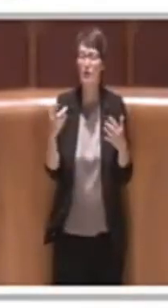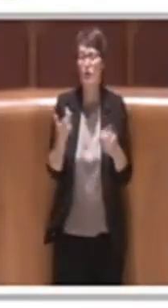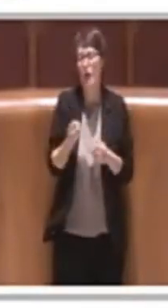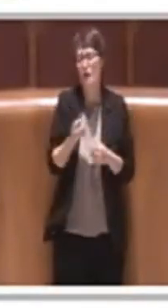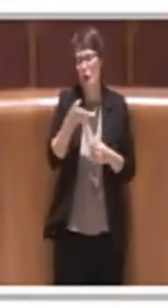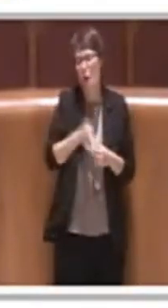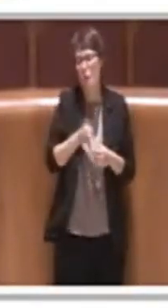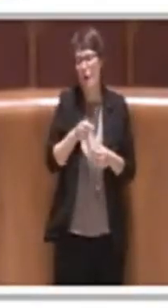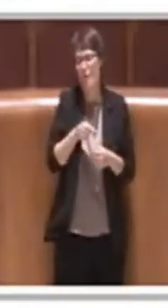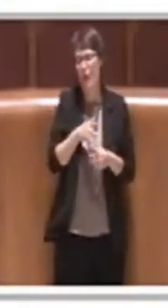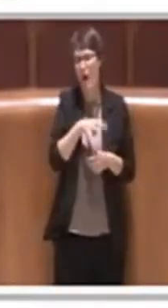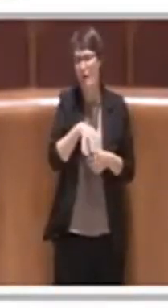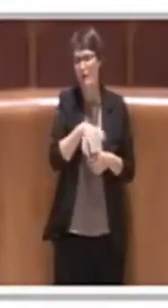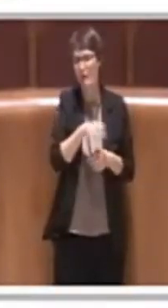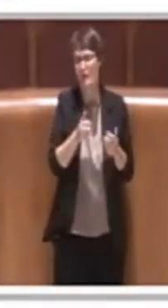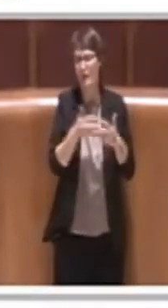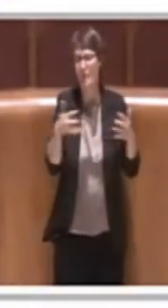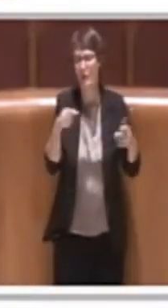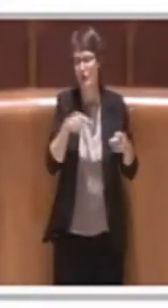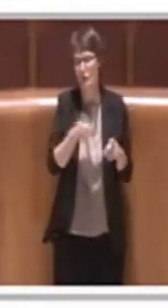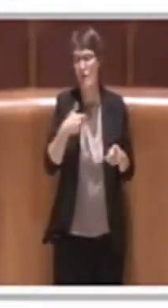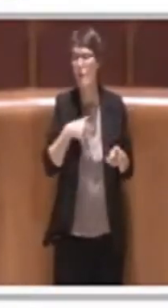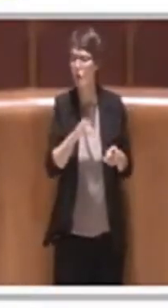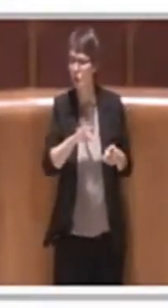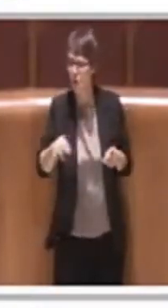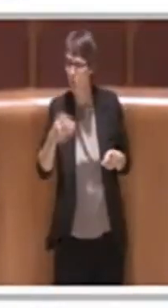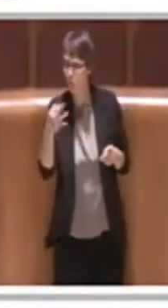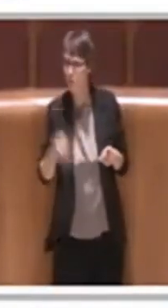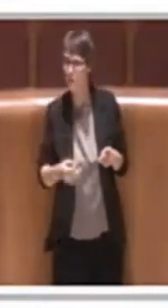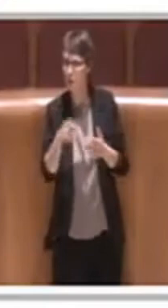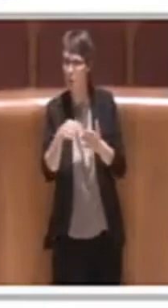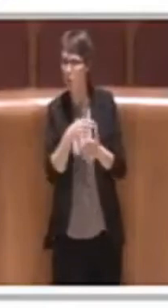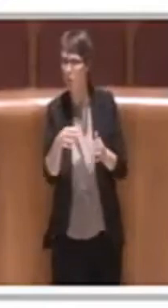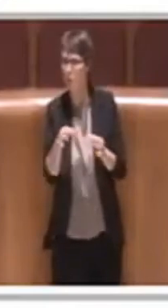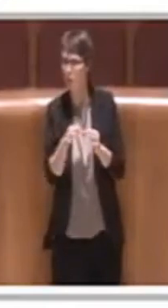della maggioranza, perché ripeto, alcuni sicuramente voteranno a favore,